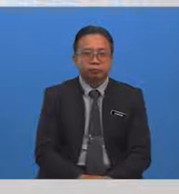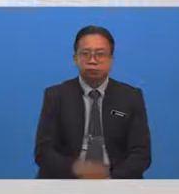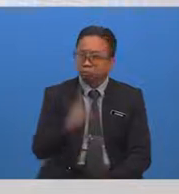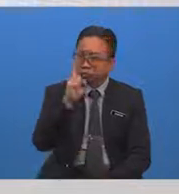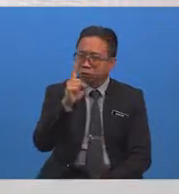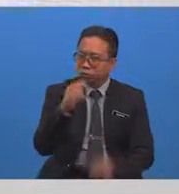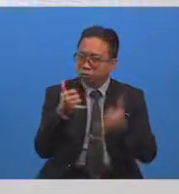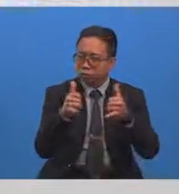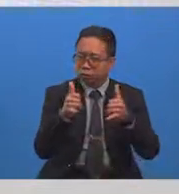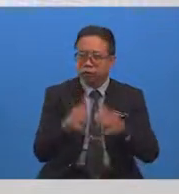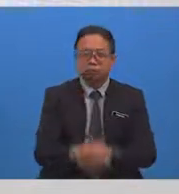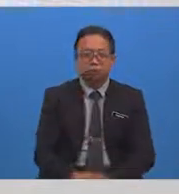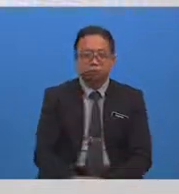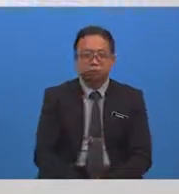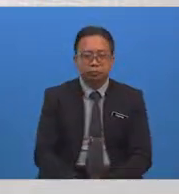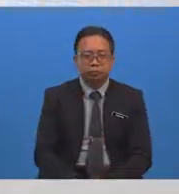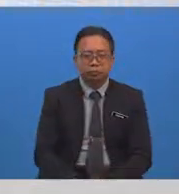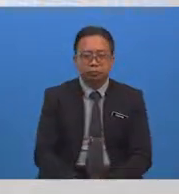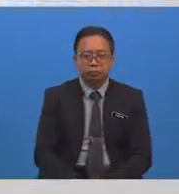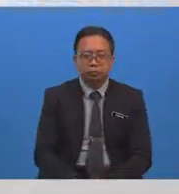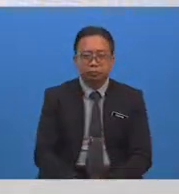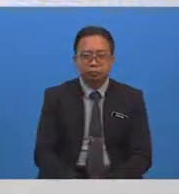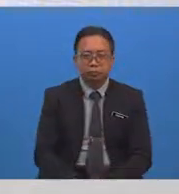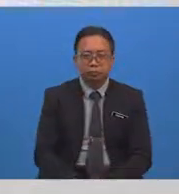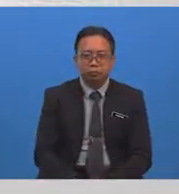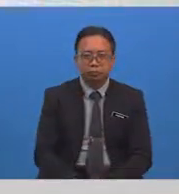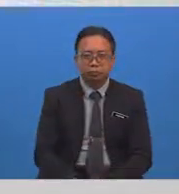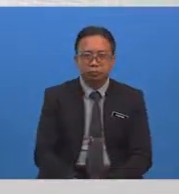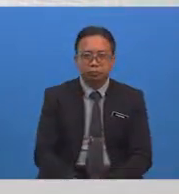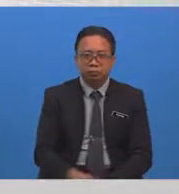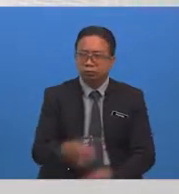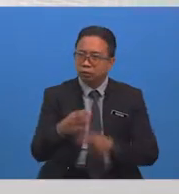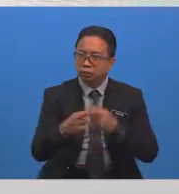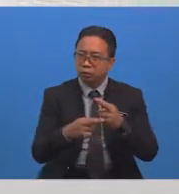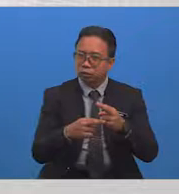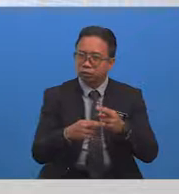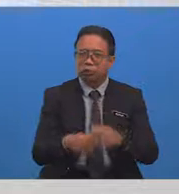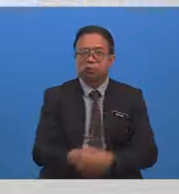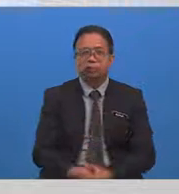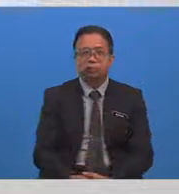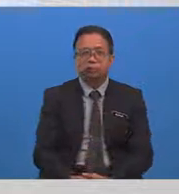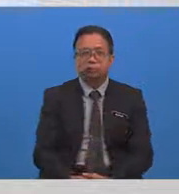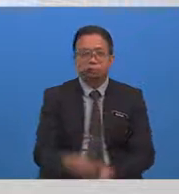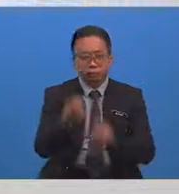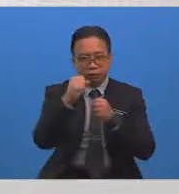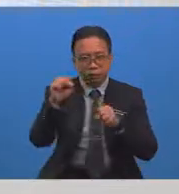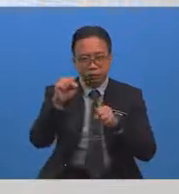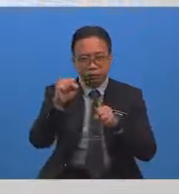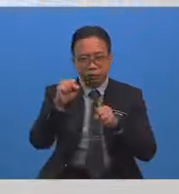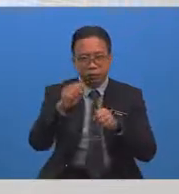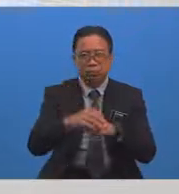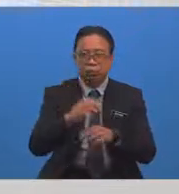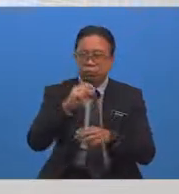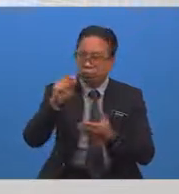menurut si satu permainan nama permainan ini ialah produk kerajinan murid-murid sediakan